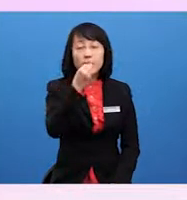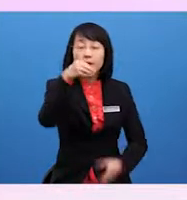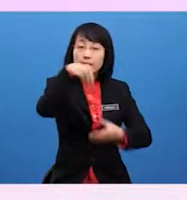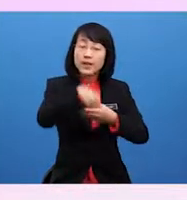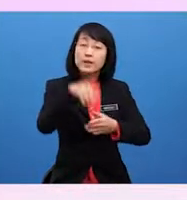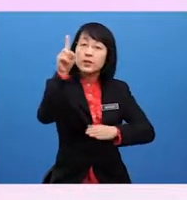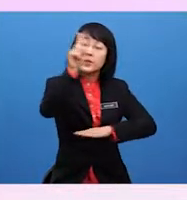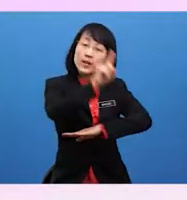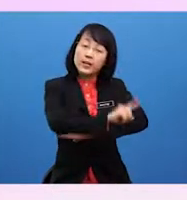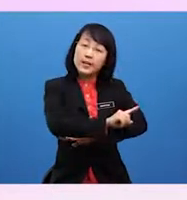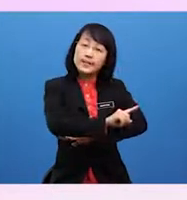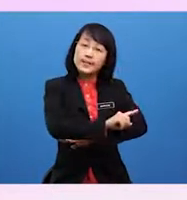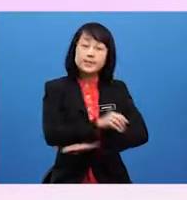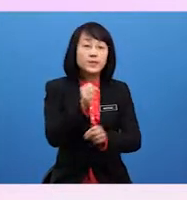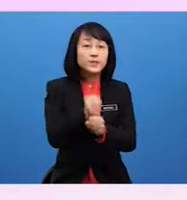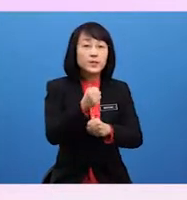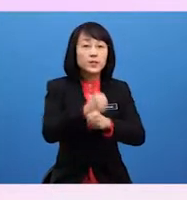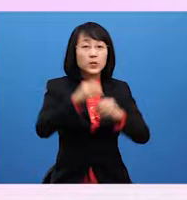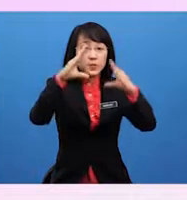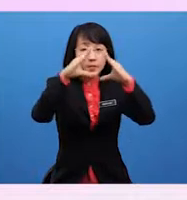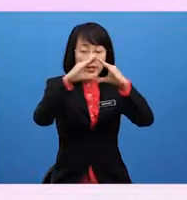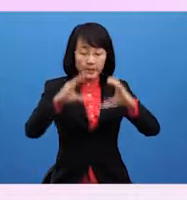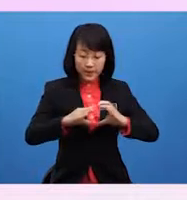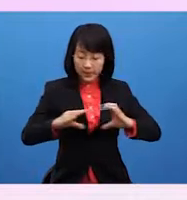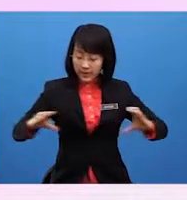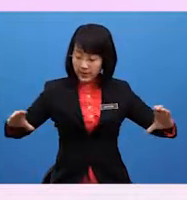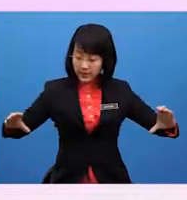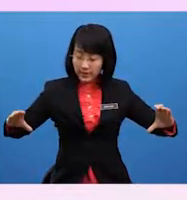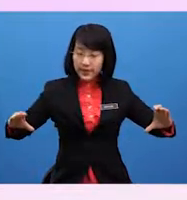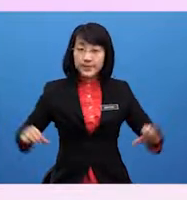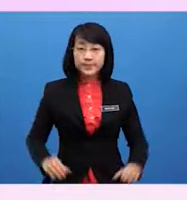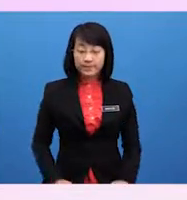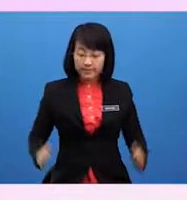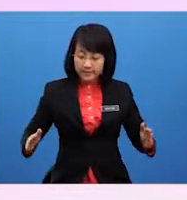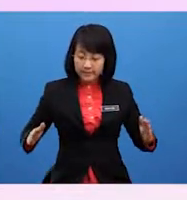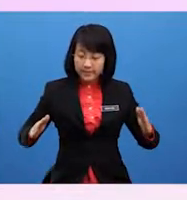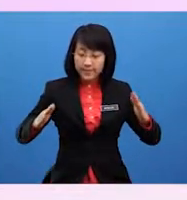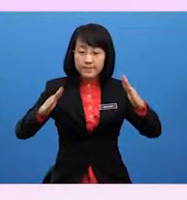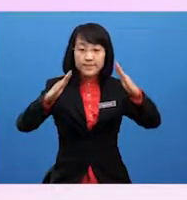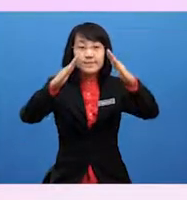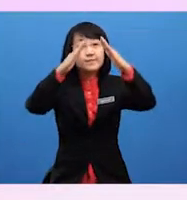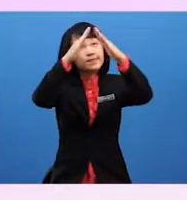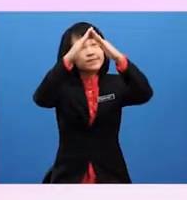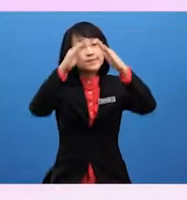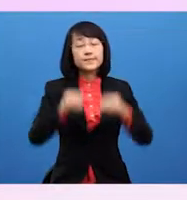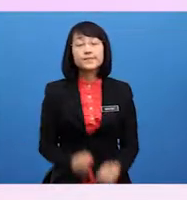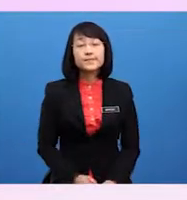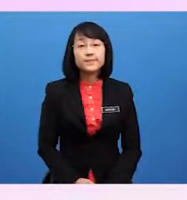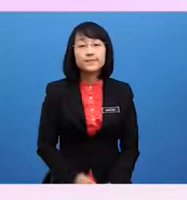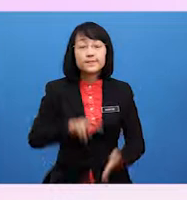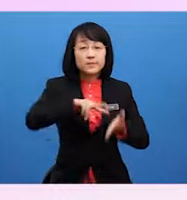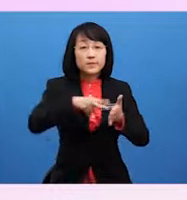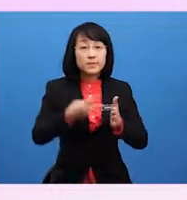Bentuk piramid yang lebih besar di bahagian bawah dan semakin mengecil ke atas bermaksud